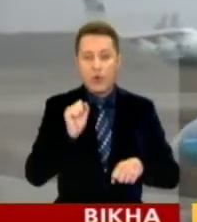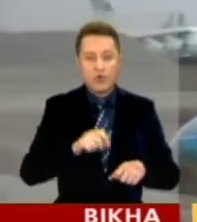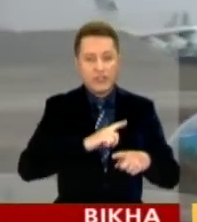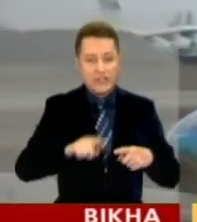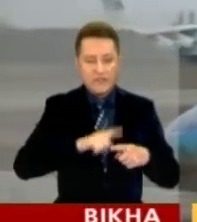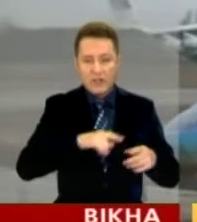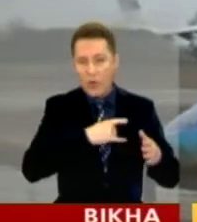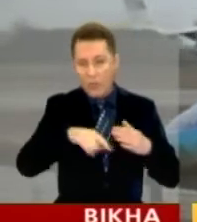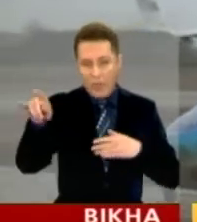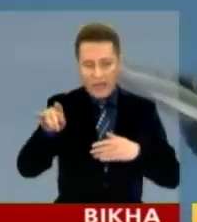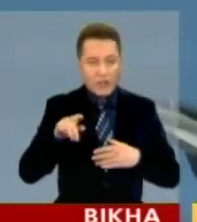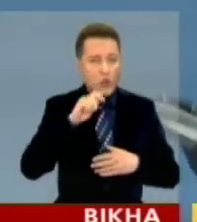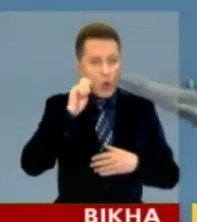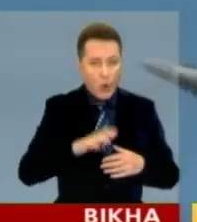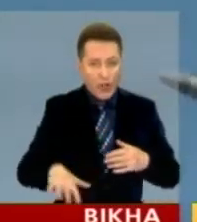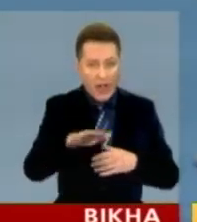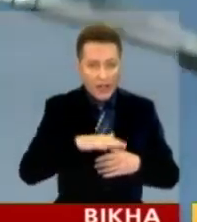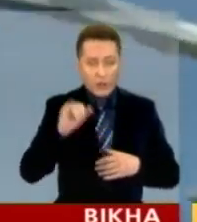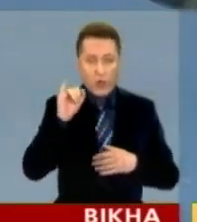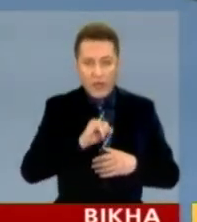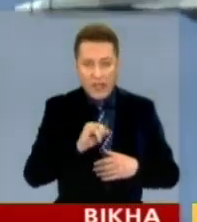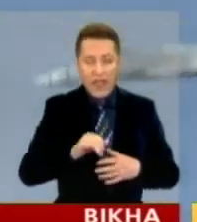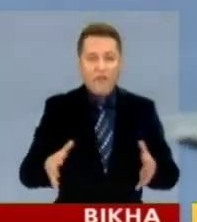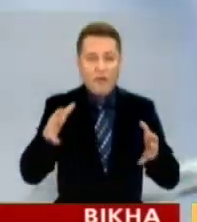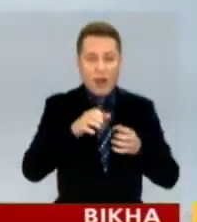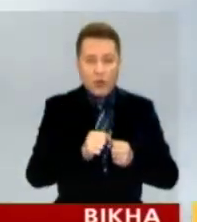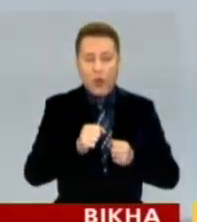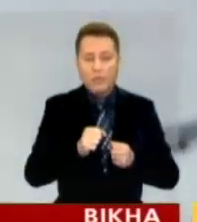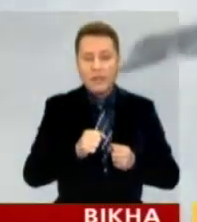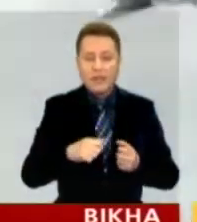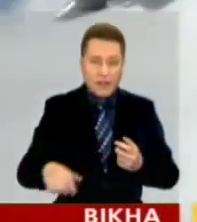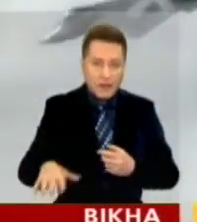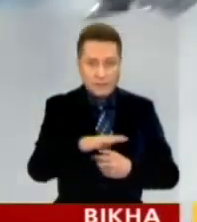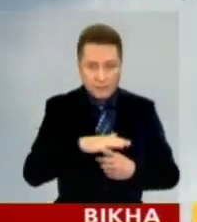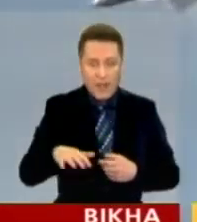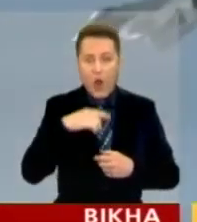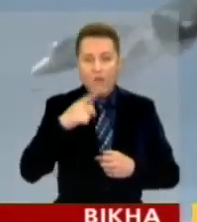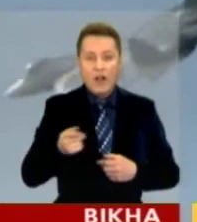покинули повітряний простір України. І у перехопленому радіообміні